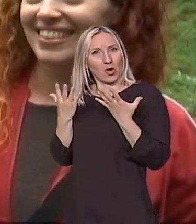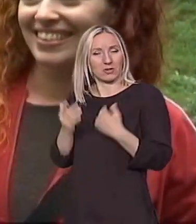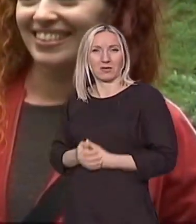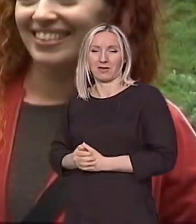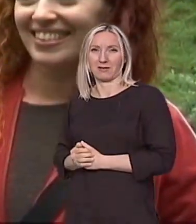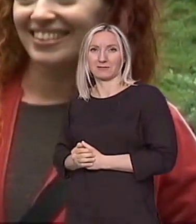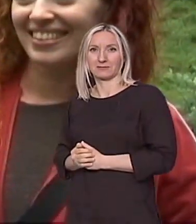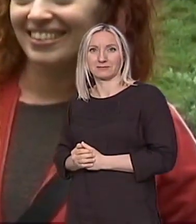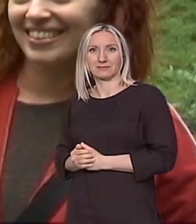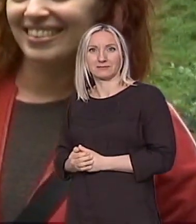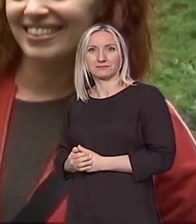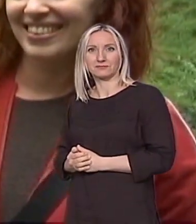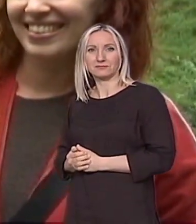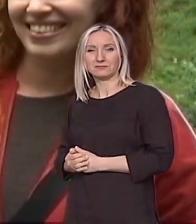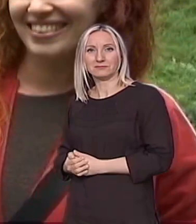prirodi.